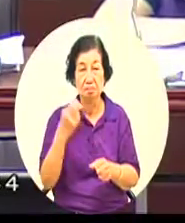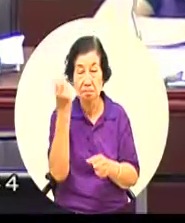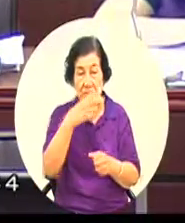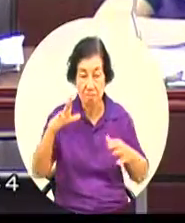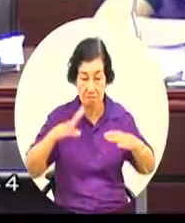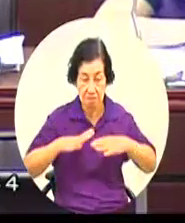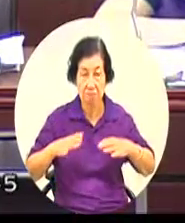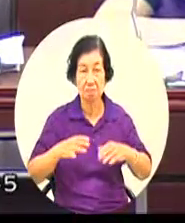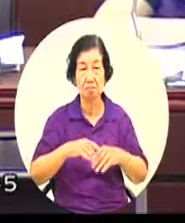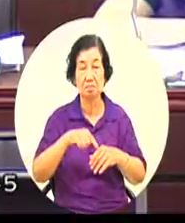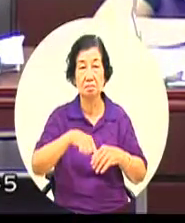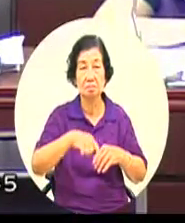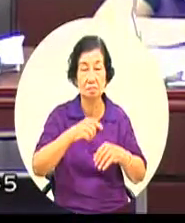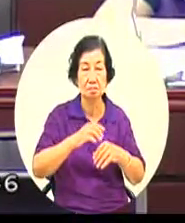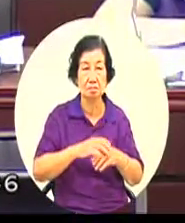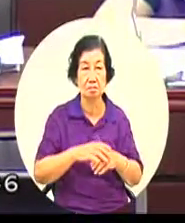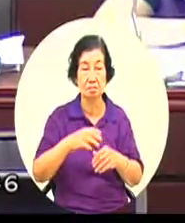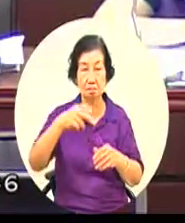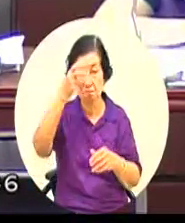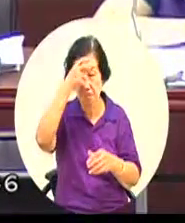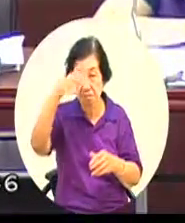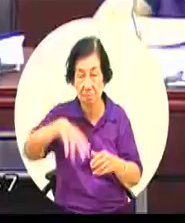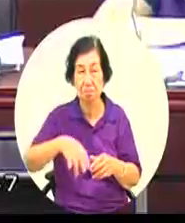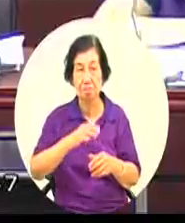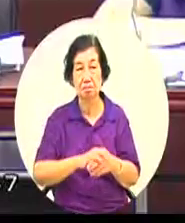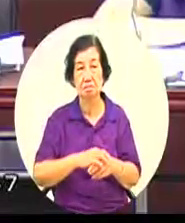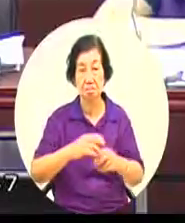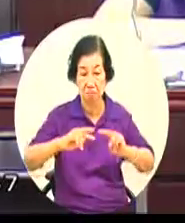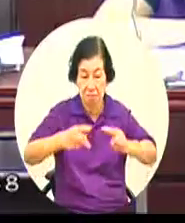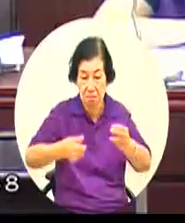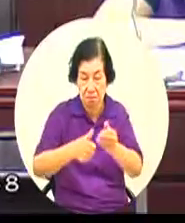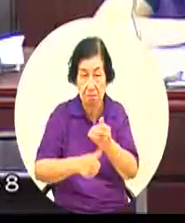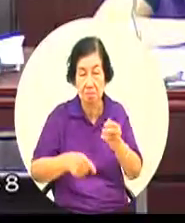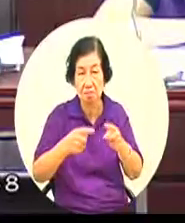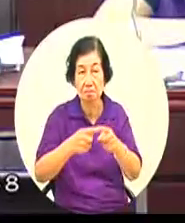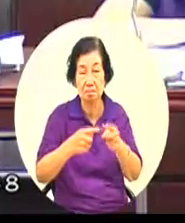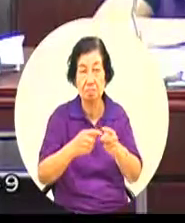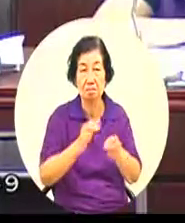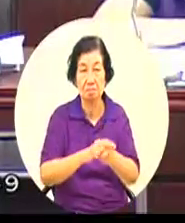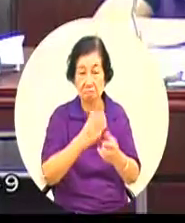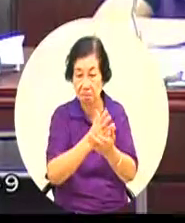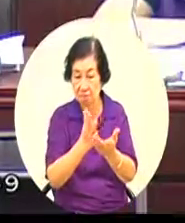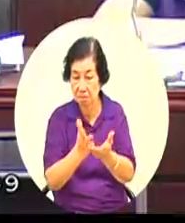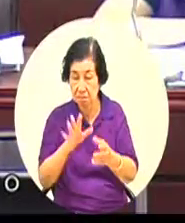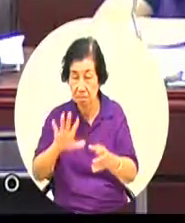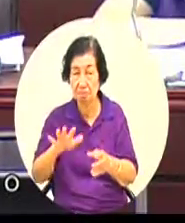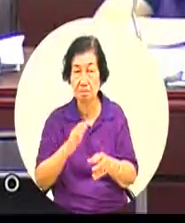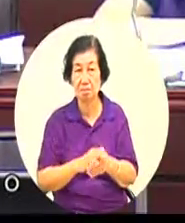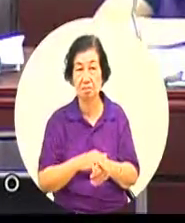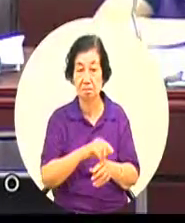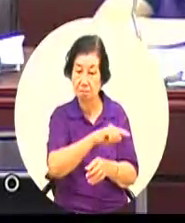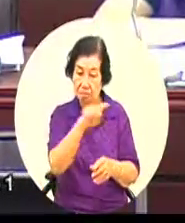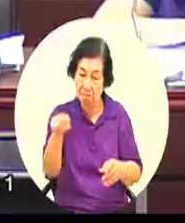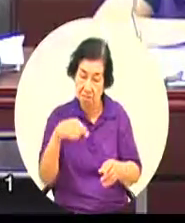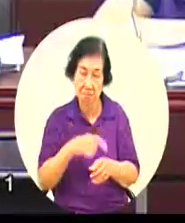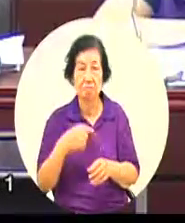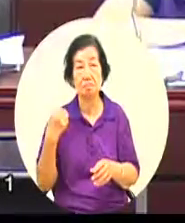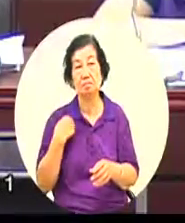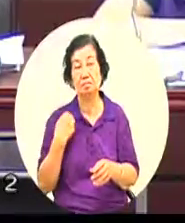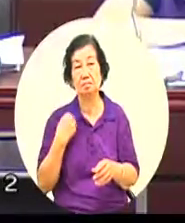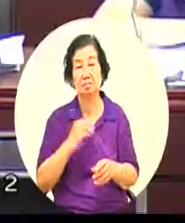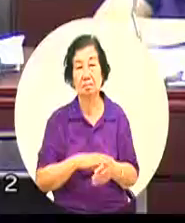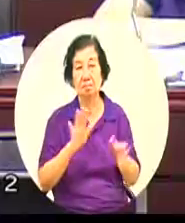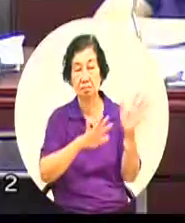队要出来，更生人要出来，教官要出来，然后把五花八门的毒品让他们能够认识。认识以后的对象不只是学